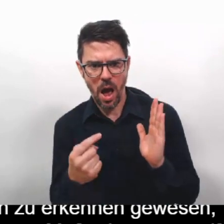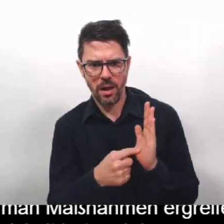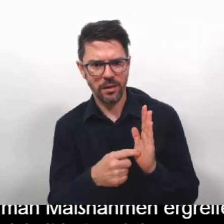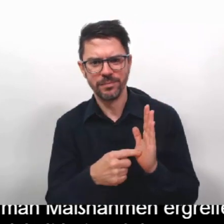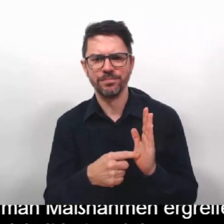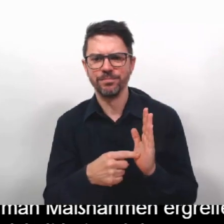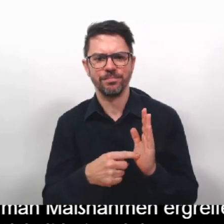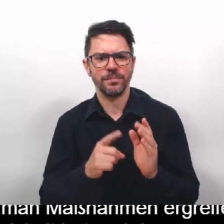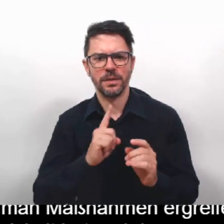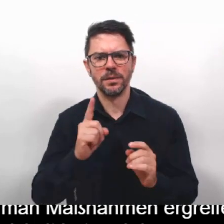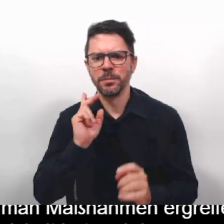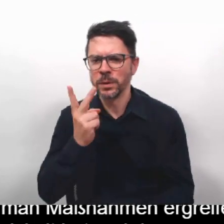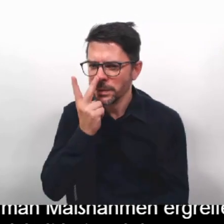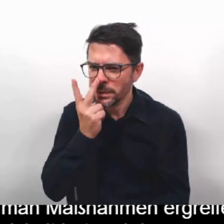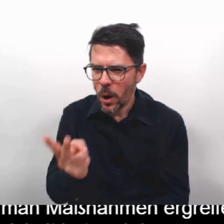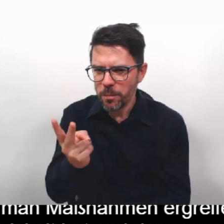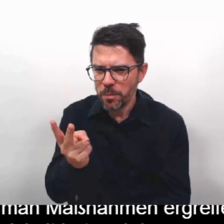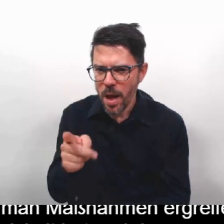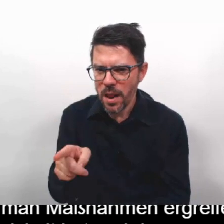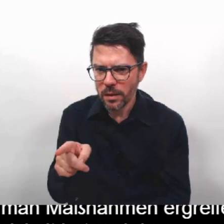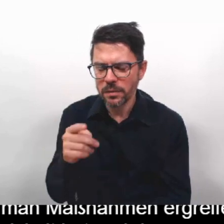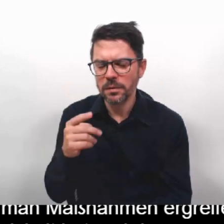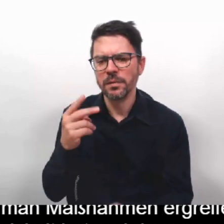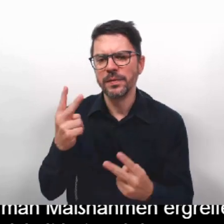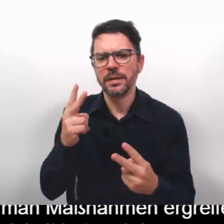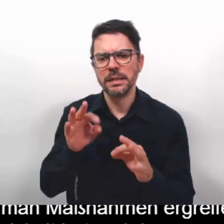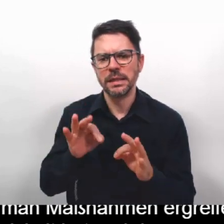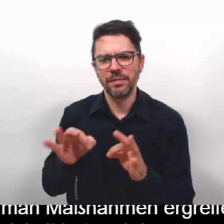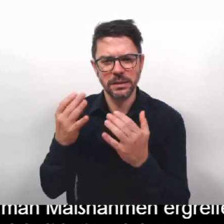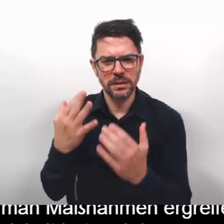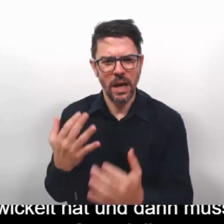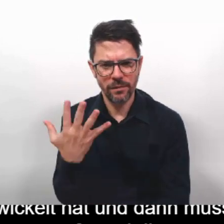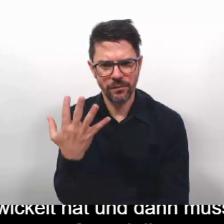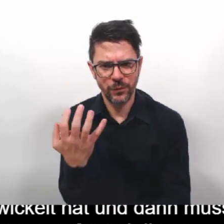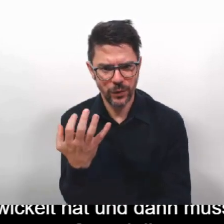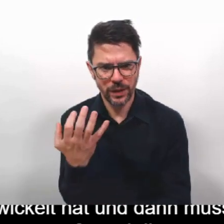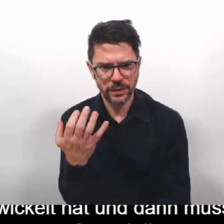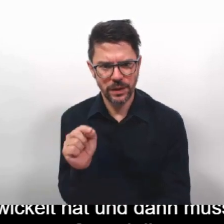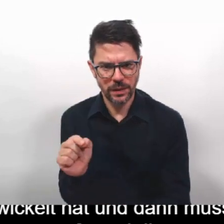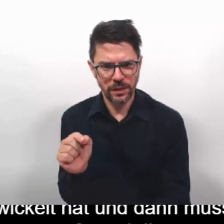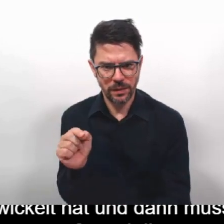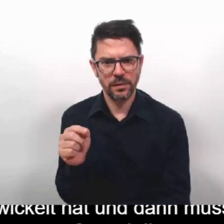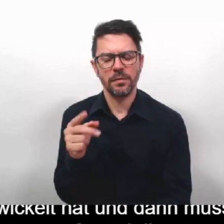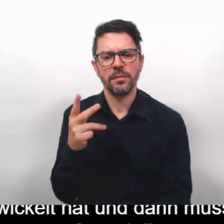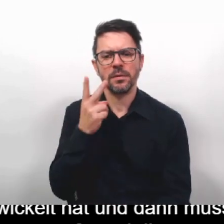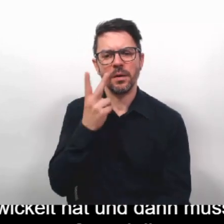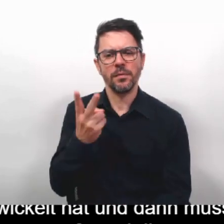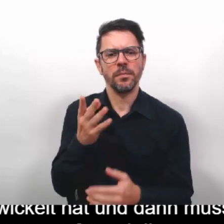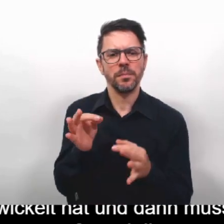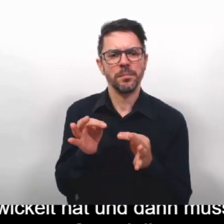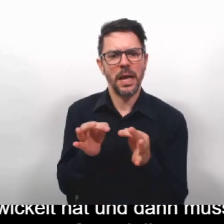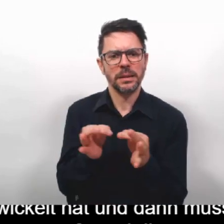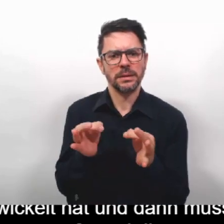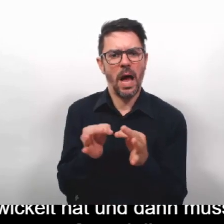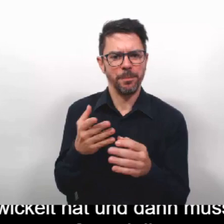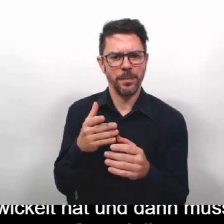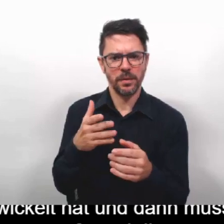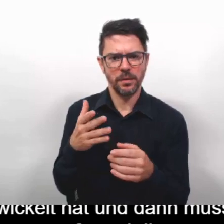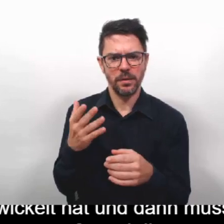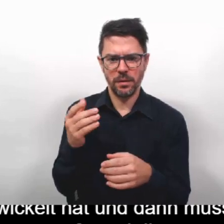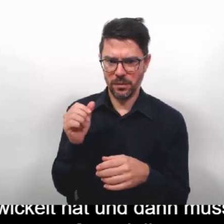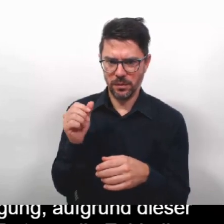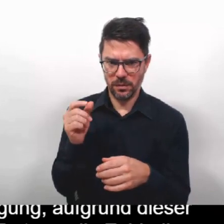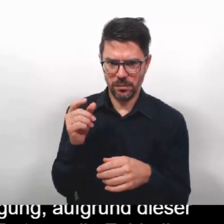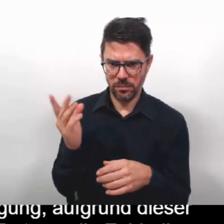Landkreis sich zieht, dann besteht halt die Gefahr des Kontrollverlusts relativ bald. Und deshalb ist dann die Maßnahme